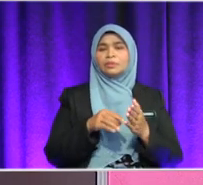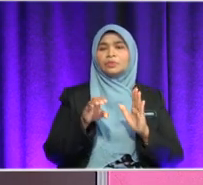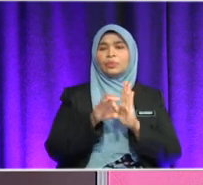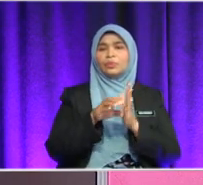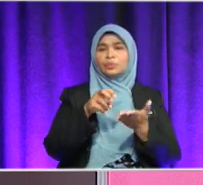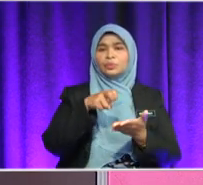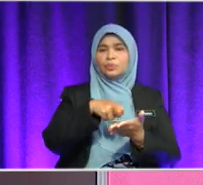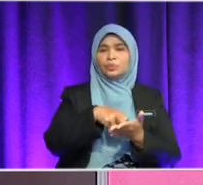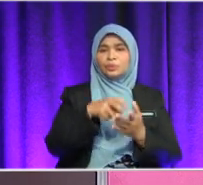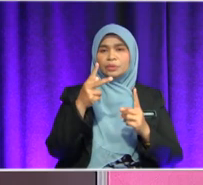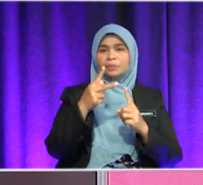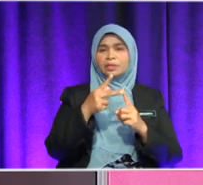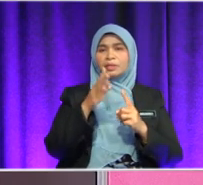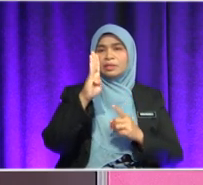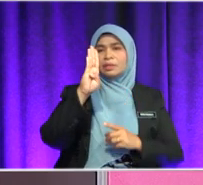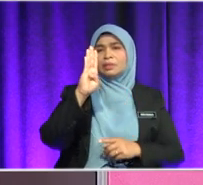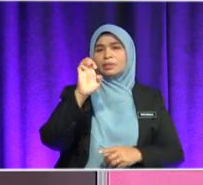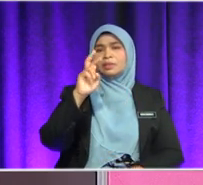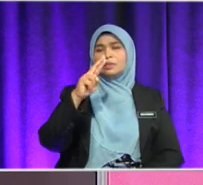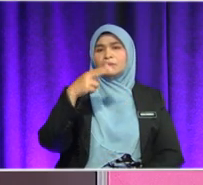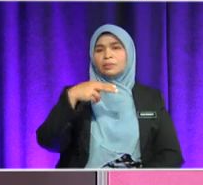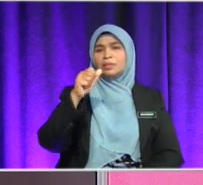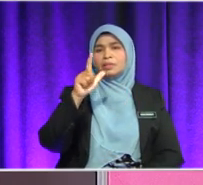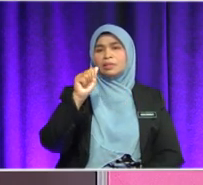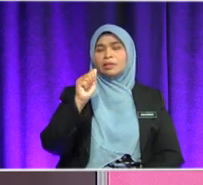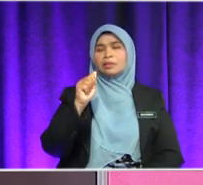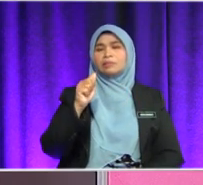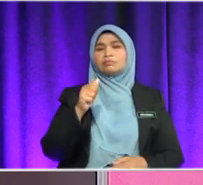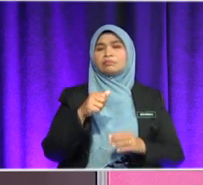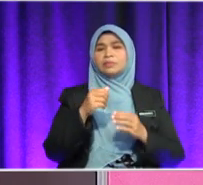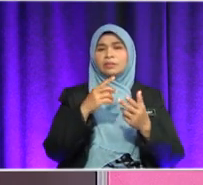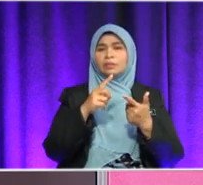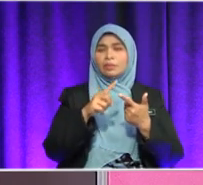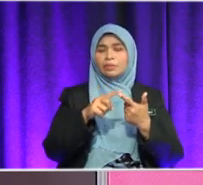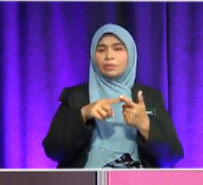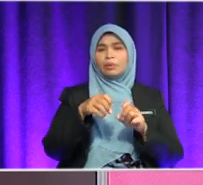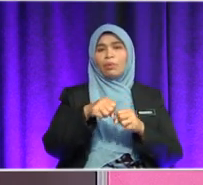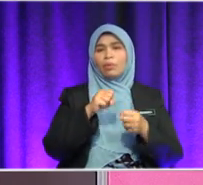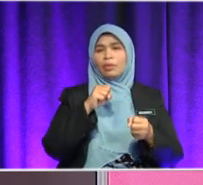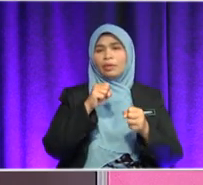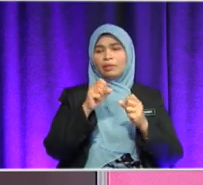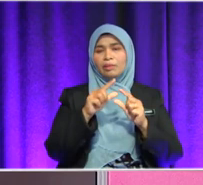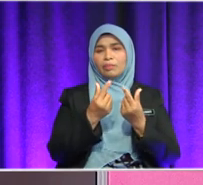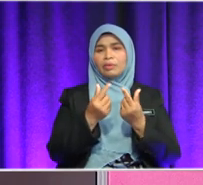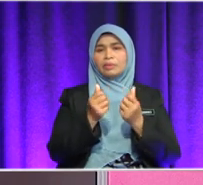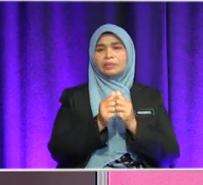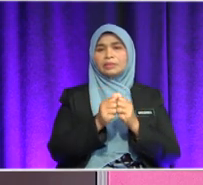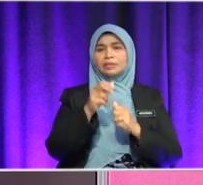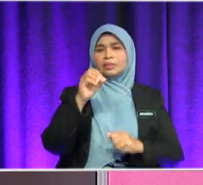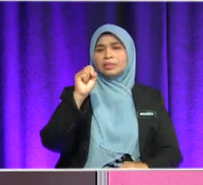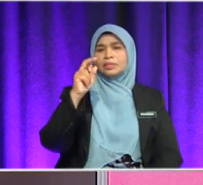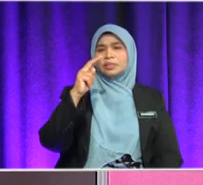kepada para mengoyak Alquran mushaf Alquran dengan sengaja dengan dengan niat